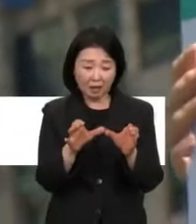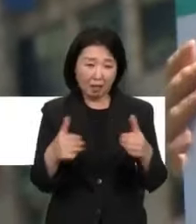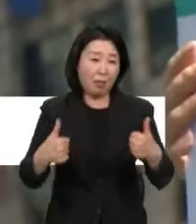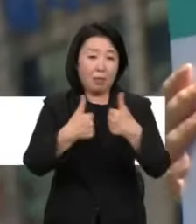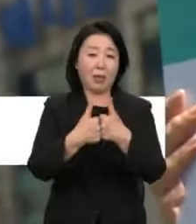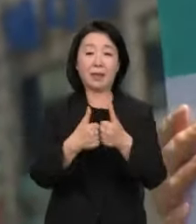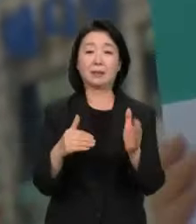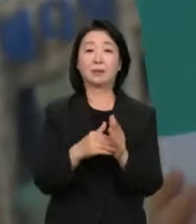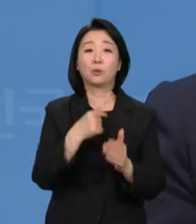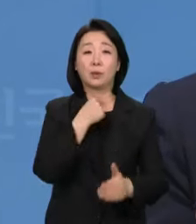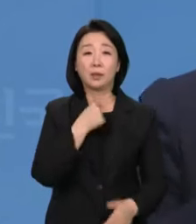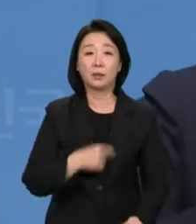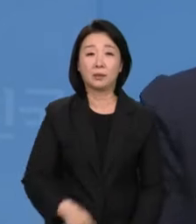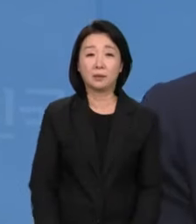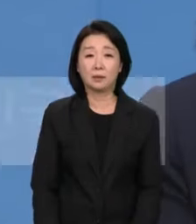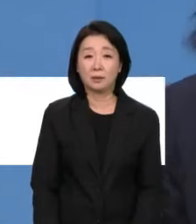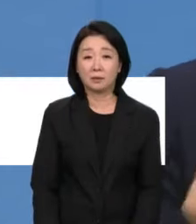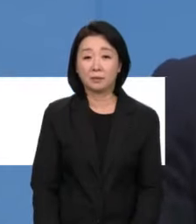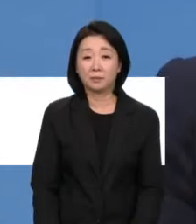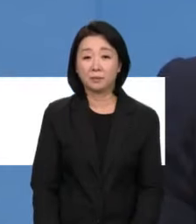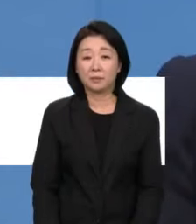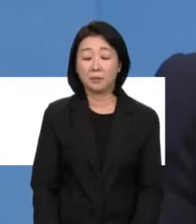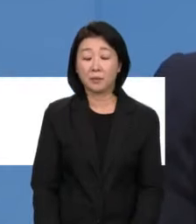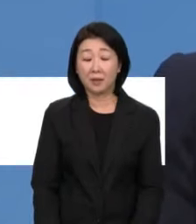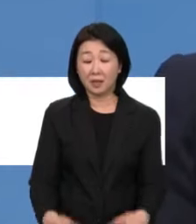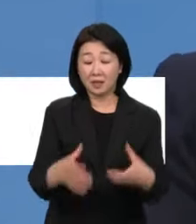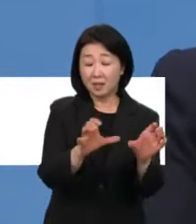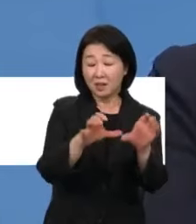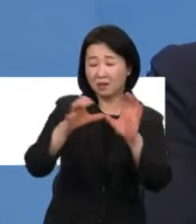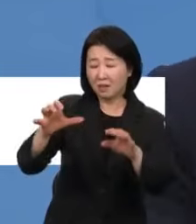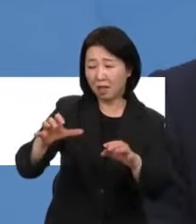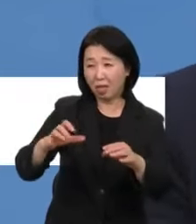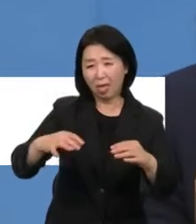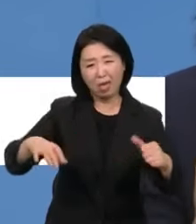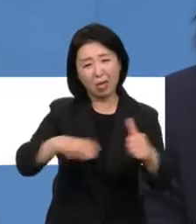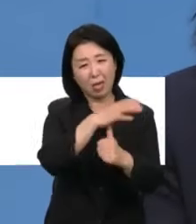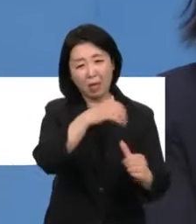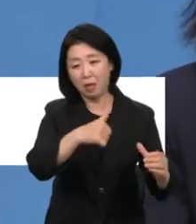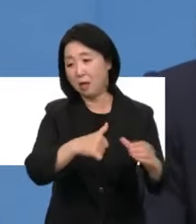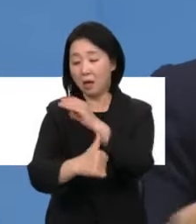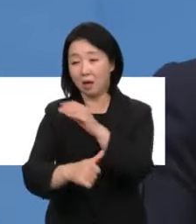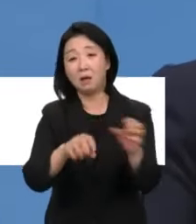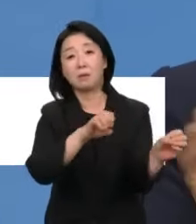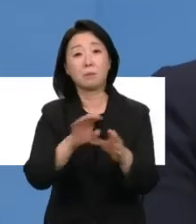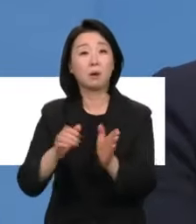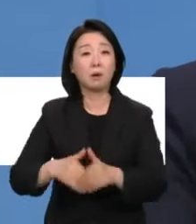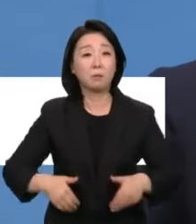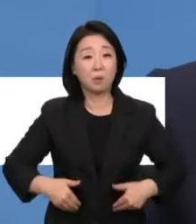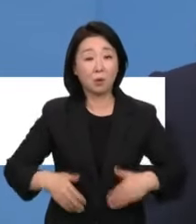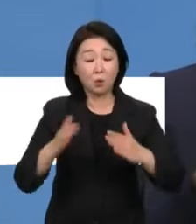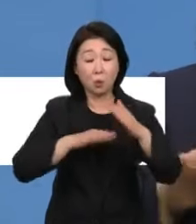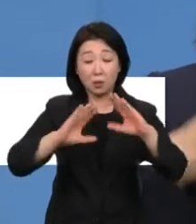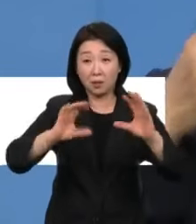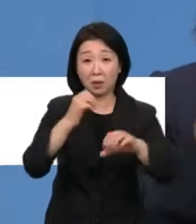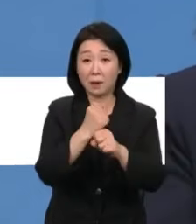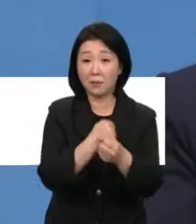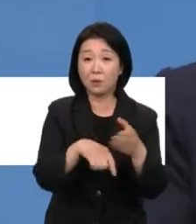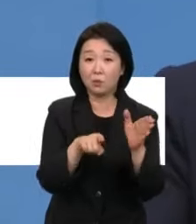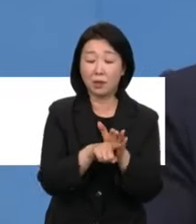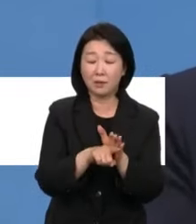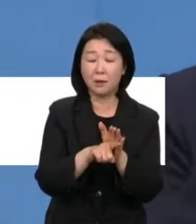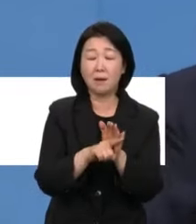끝내겠다고 강조했습니다. 진영 내의 반칙과 특권을 감싸는 정치를 버리고 그래도 공정한 나라를 만들기 위해